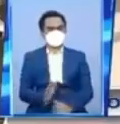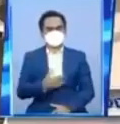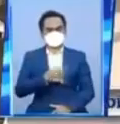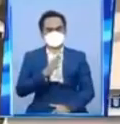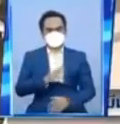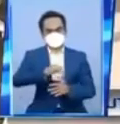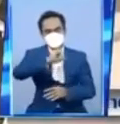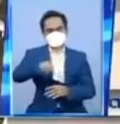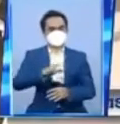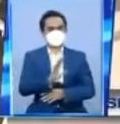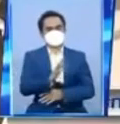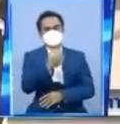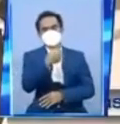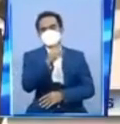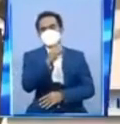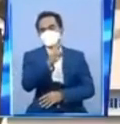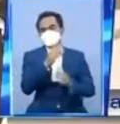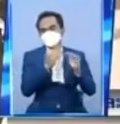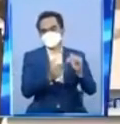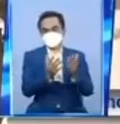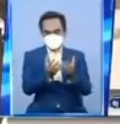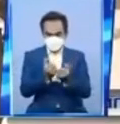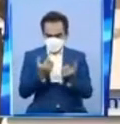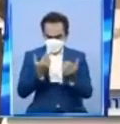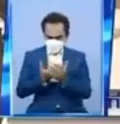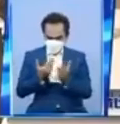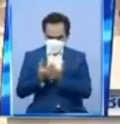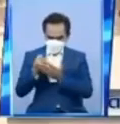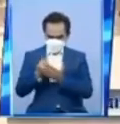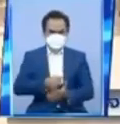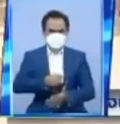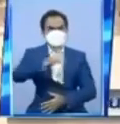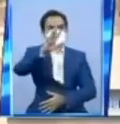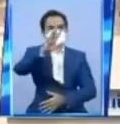16จังหวัดตามข้อกำหนดจะได้รับเงินช่วยเหลือในอัตรา 5,000 บาทต่อคนนะคะ